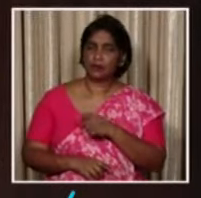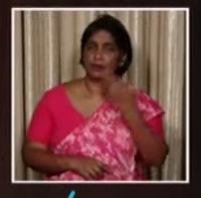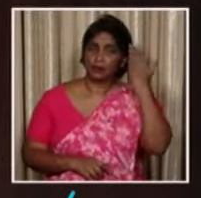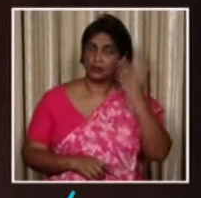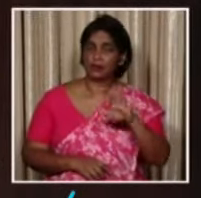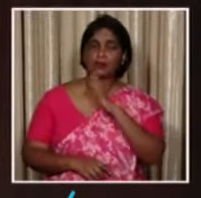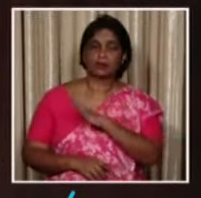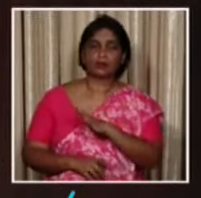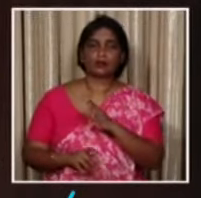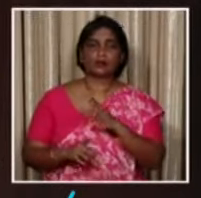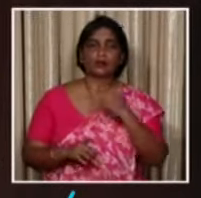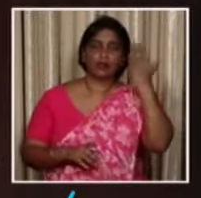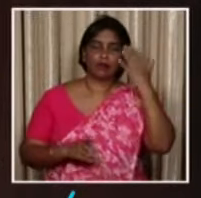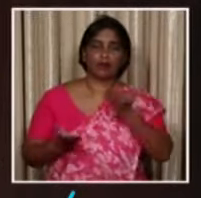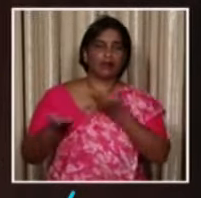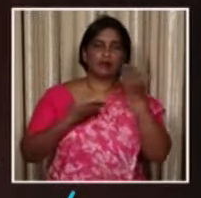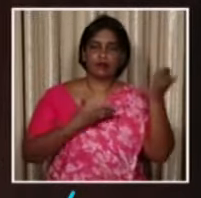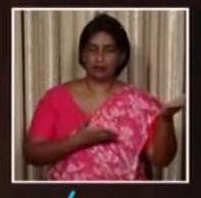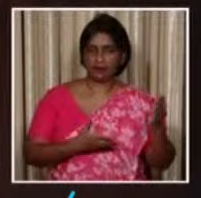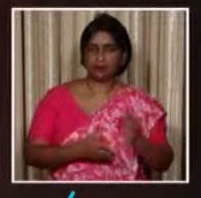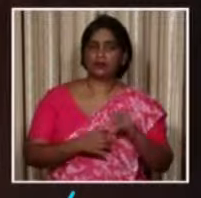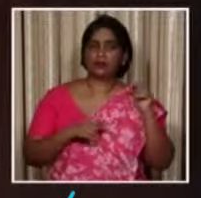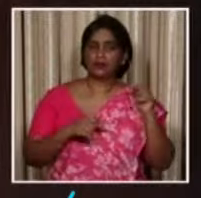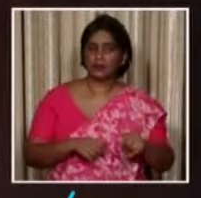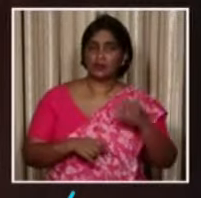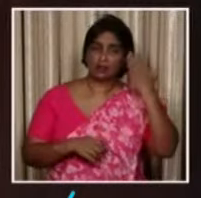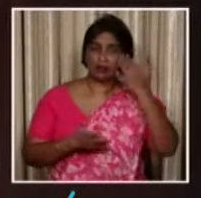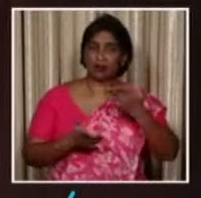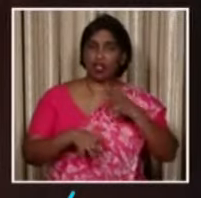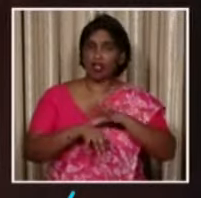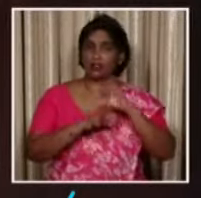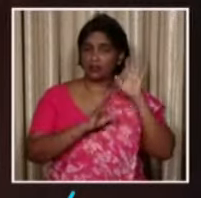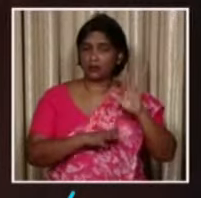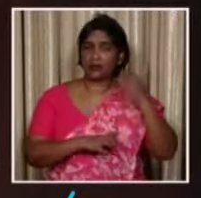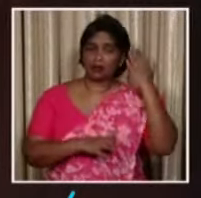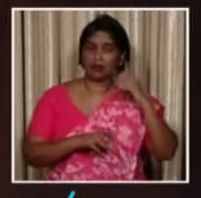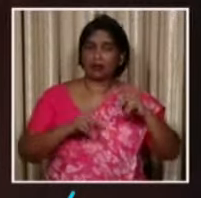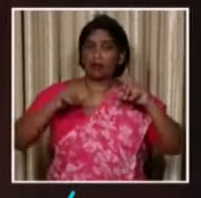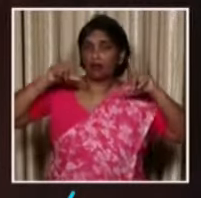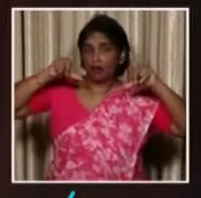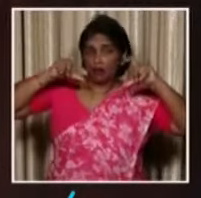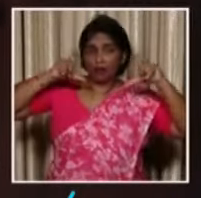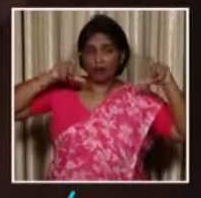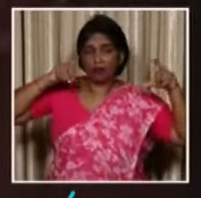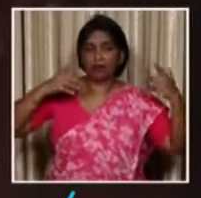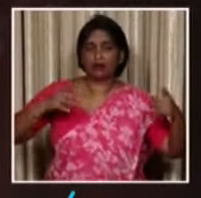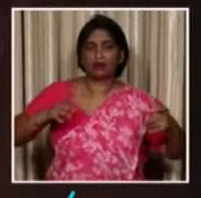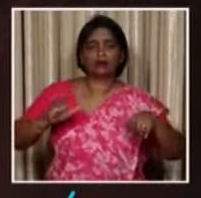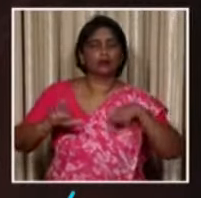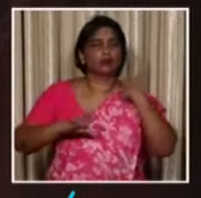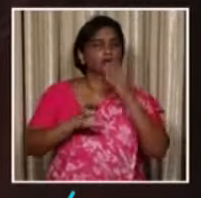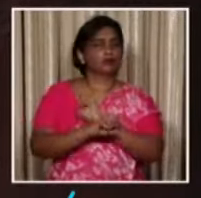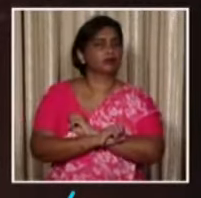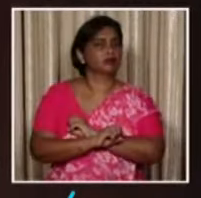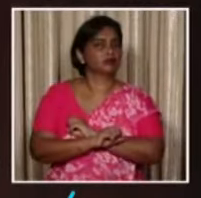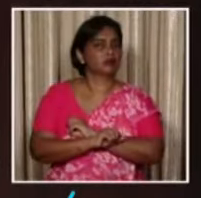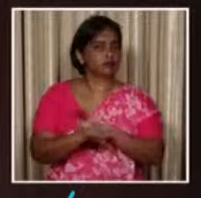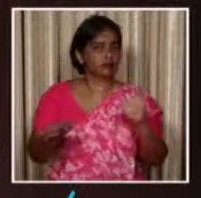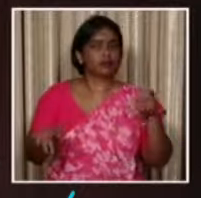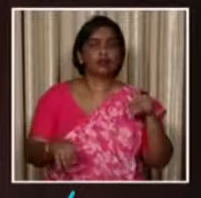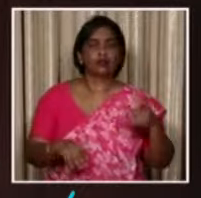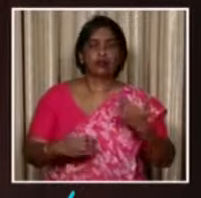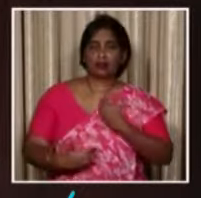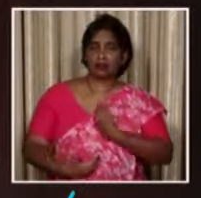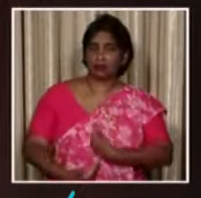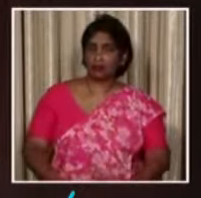මිනිහ තිබුණා මෝචරියේකේ දැන් මේ මෝචරියේකේ තියෙන මිනිහ ෆොටෝ ගහලා එවනවා මුළු සමාජ මාධ්‍යවල ඔහුගේ